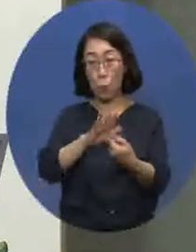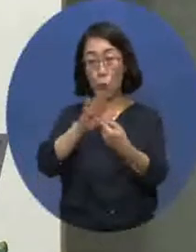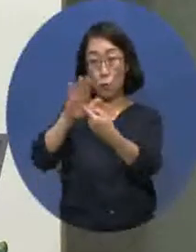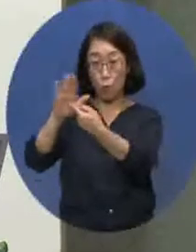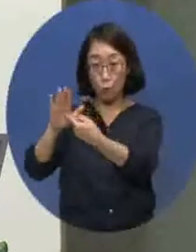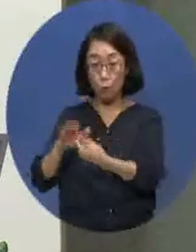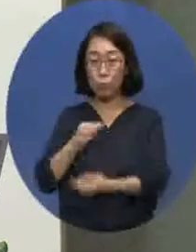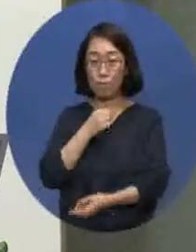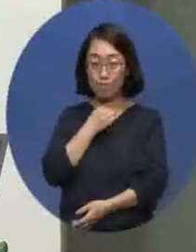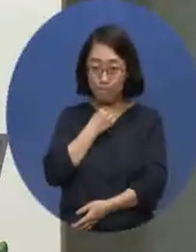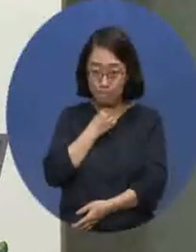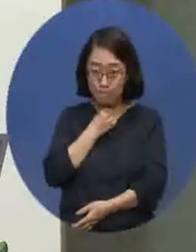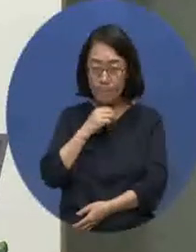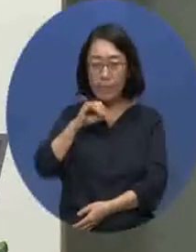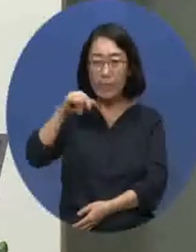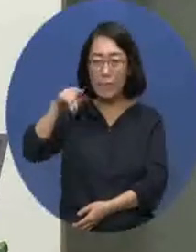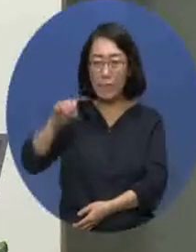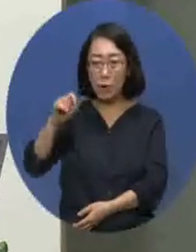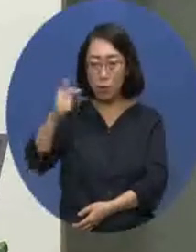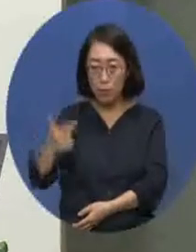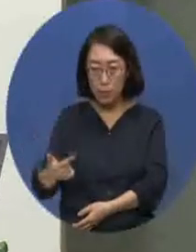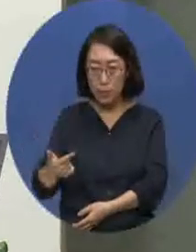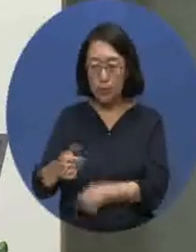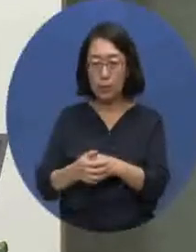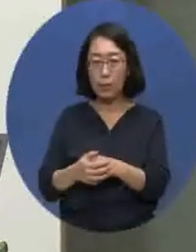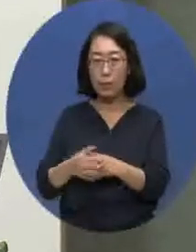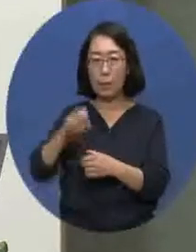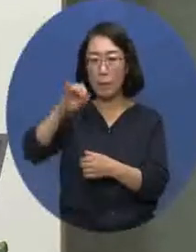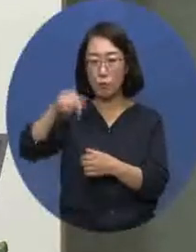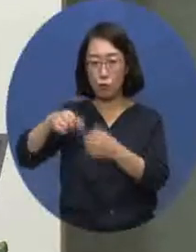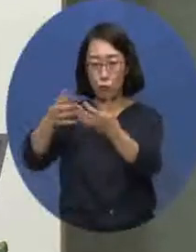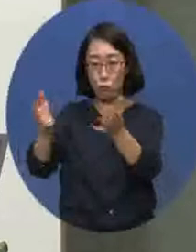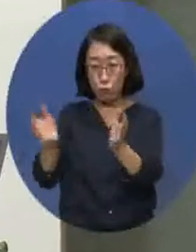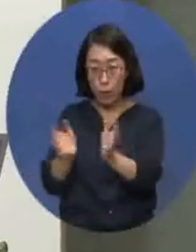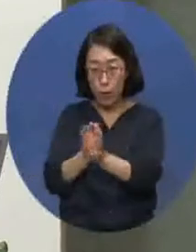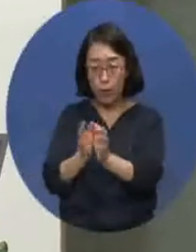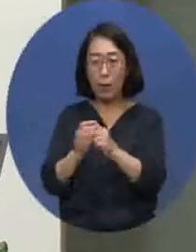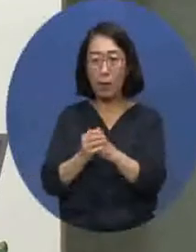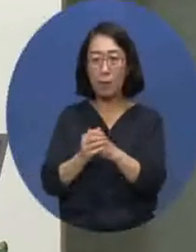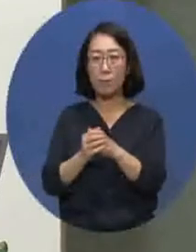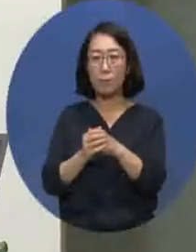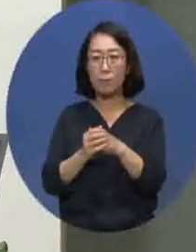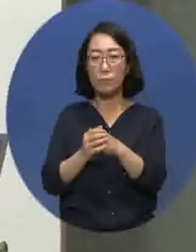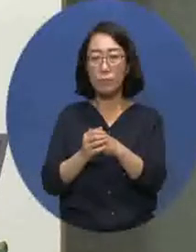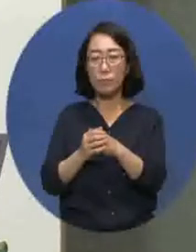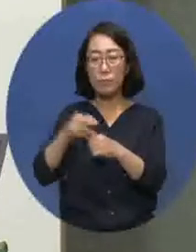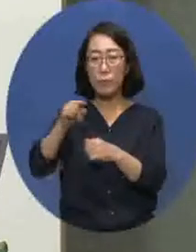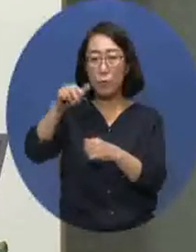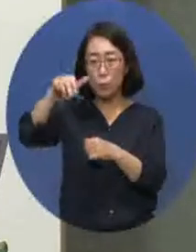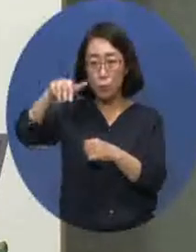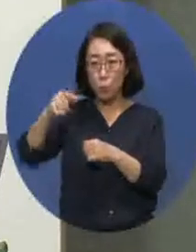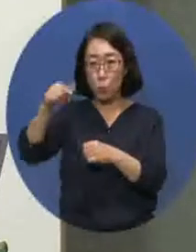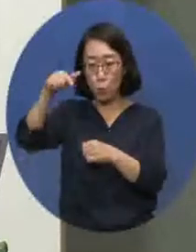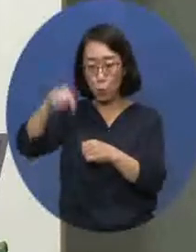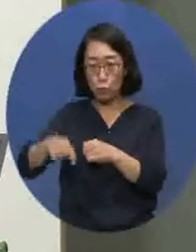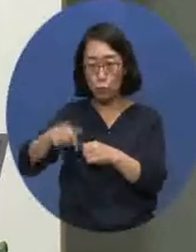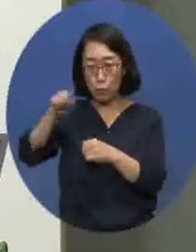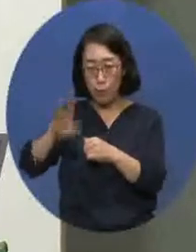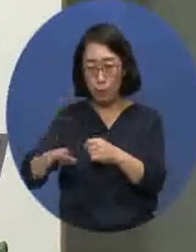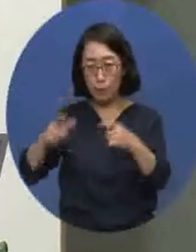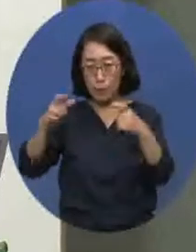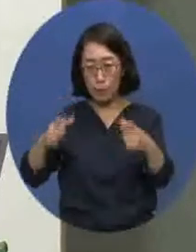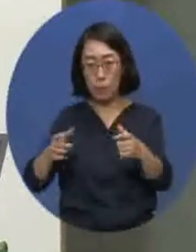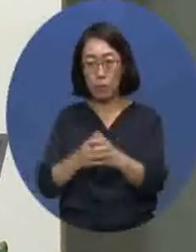등장하신 이정근 더불어 민주당의 에 서초 캅 지역구에